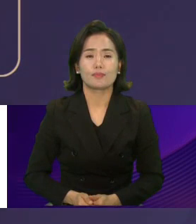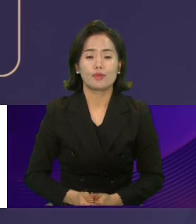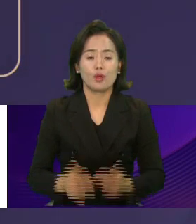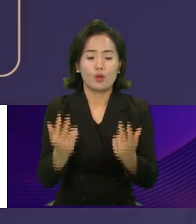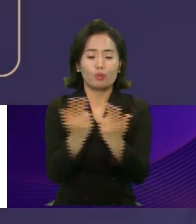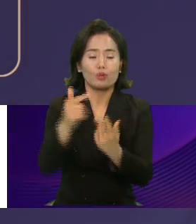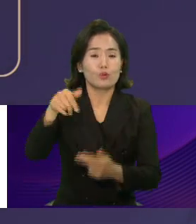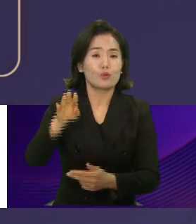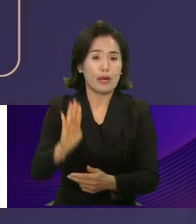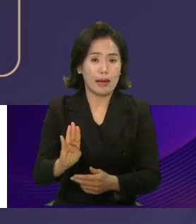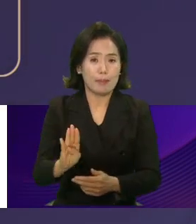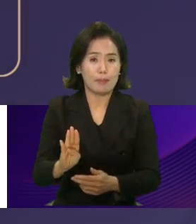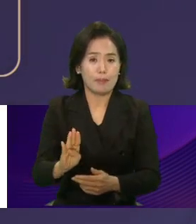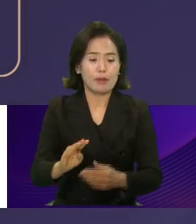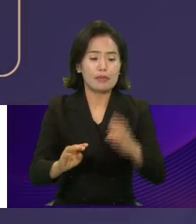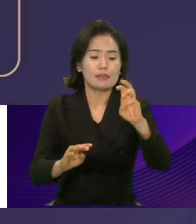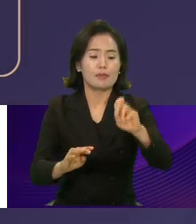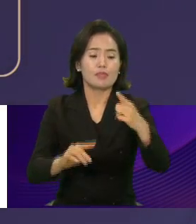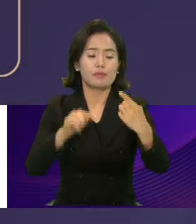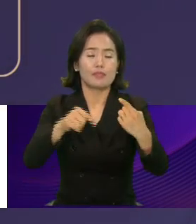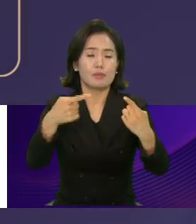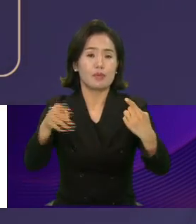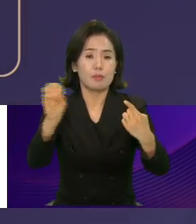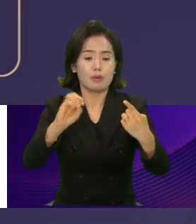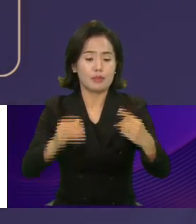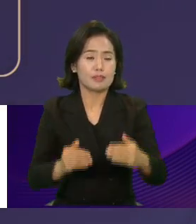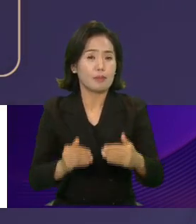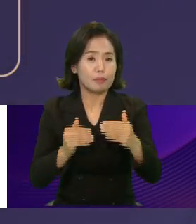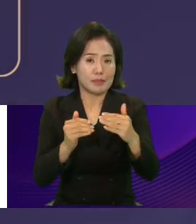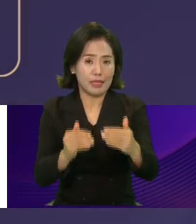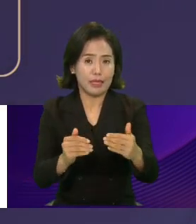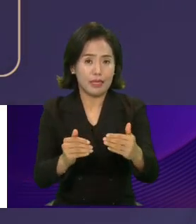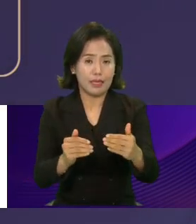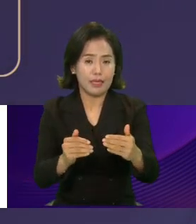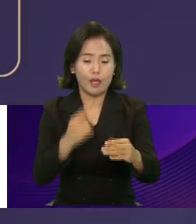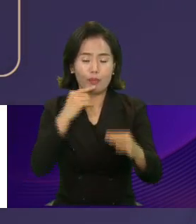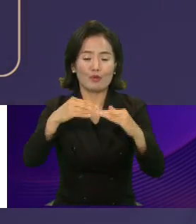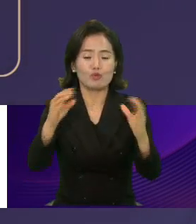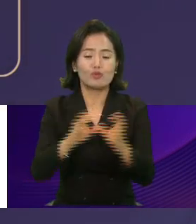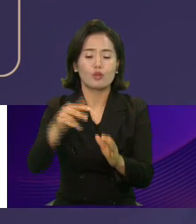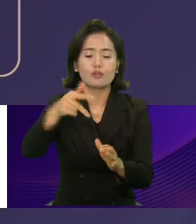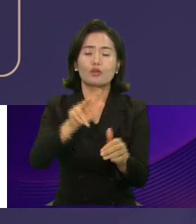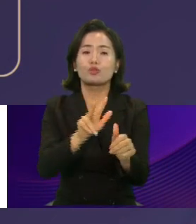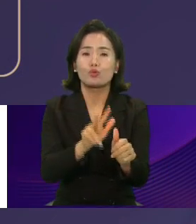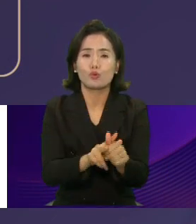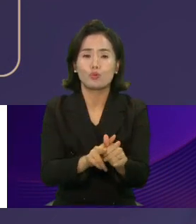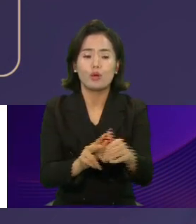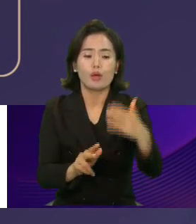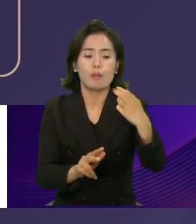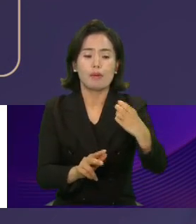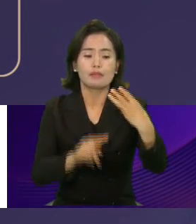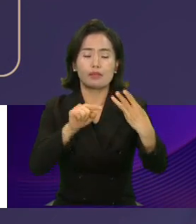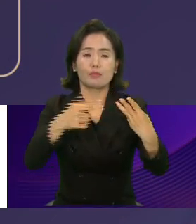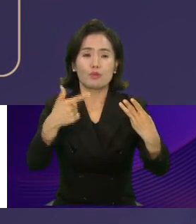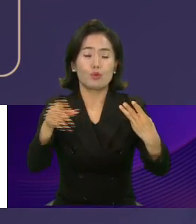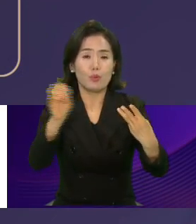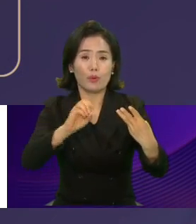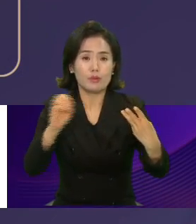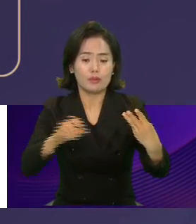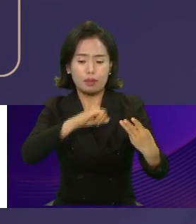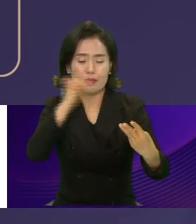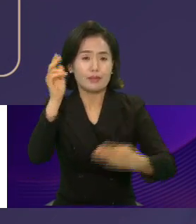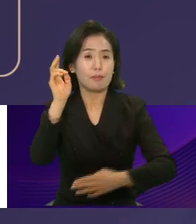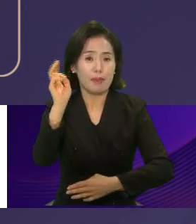북구 갑으로 가봅니다. 31.1%까지 개표가 진행됐고요. 민주당 정준호 후보가 83.6%로